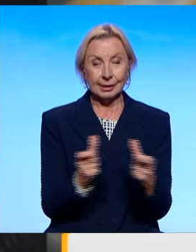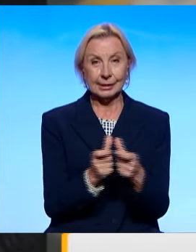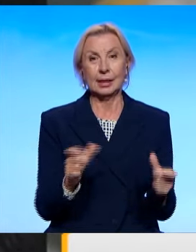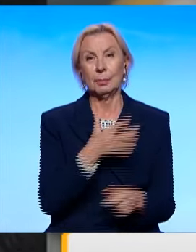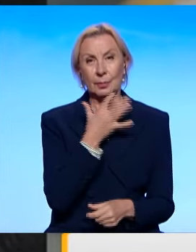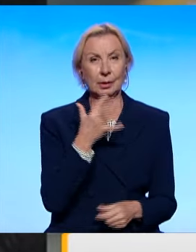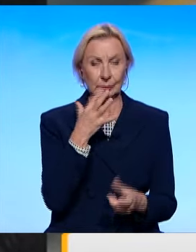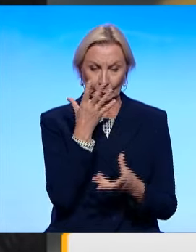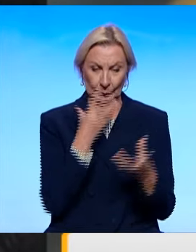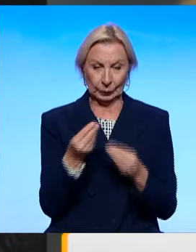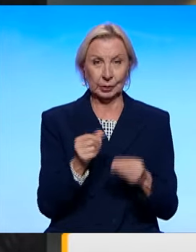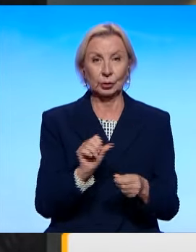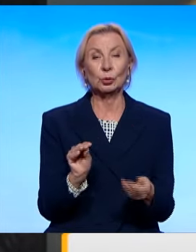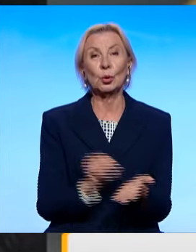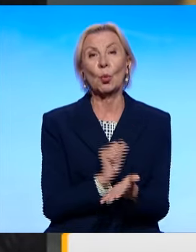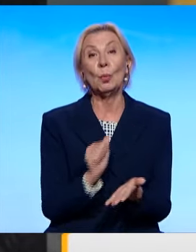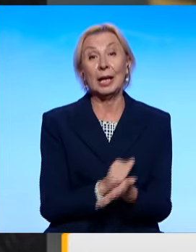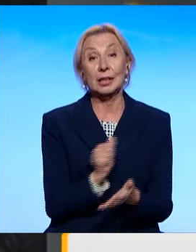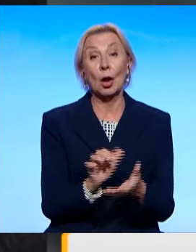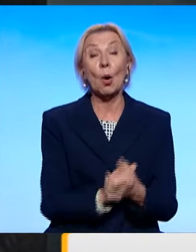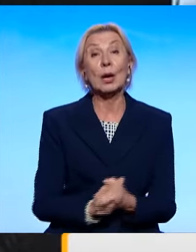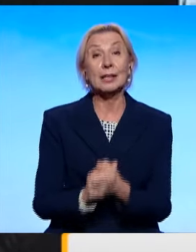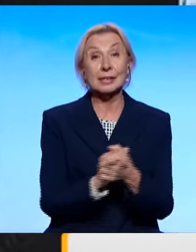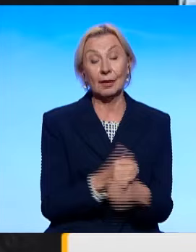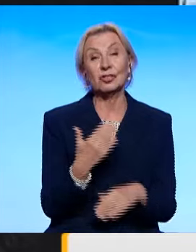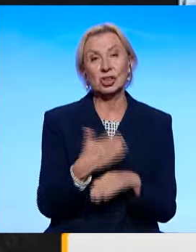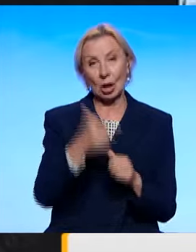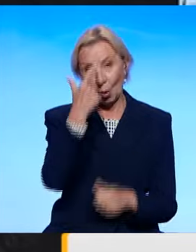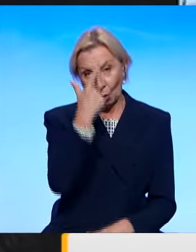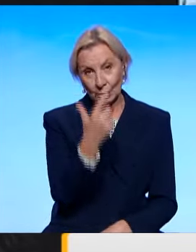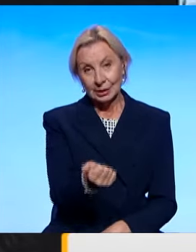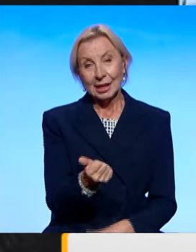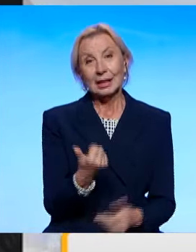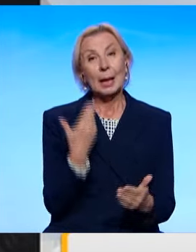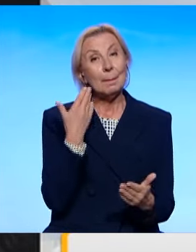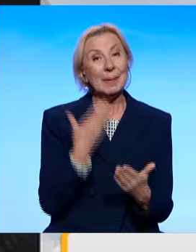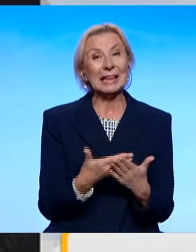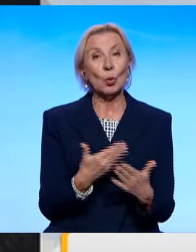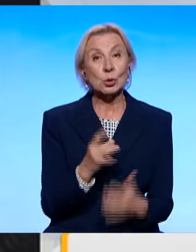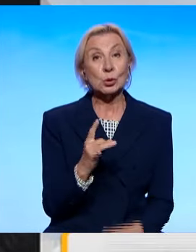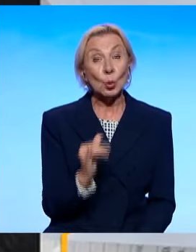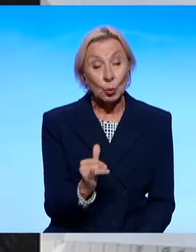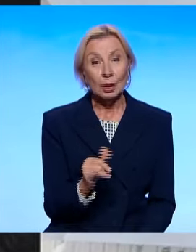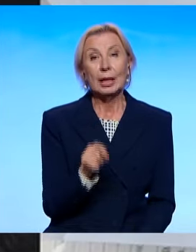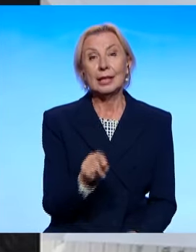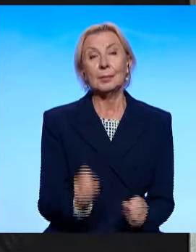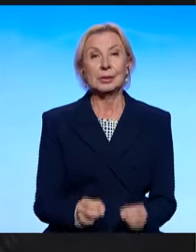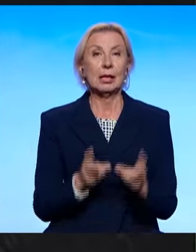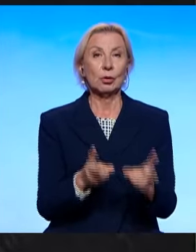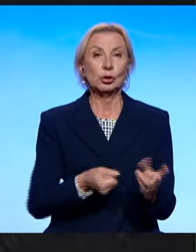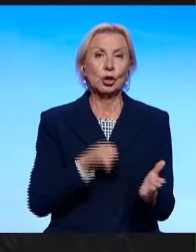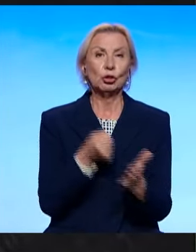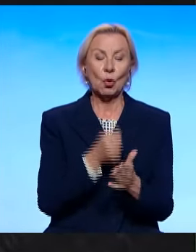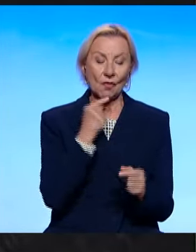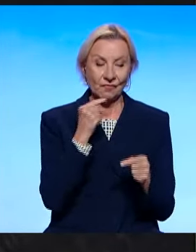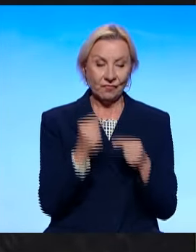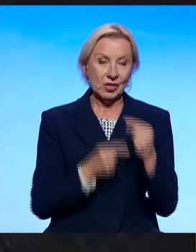підроблених документів. Організатору та його спільникам вже оголосили підозру, їм загрожує довічне.